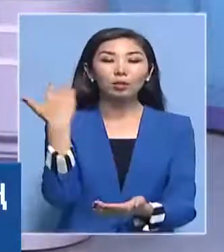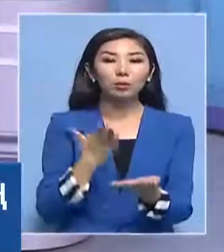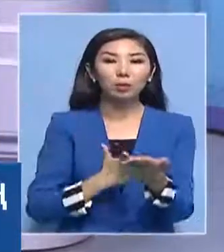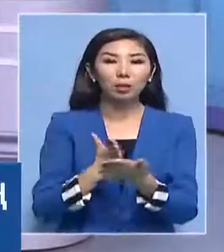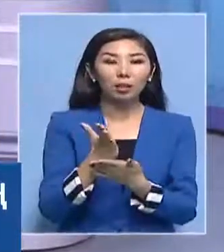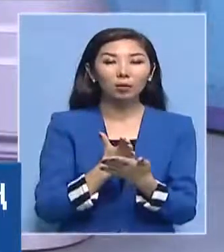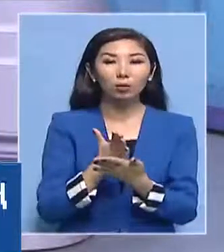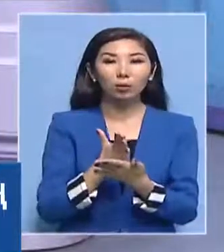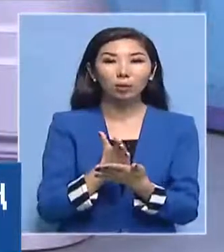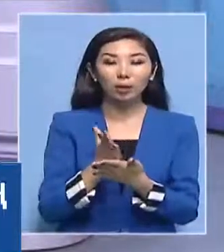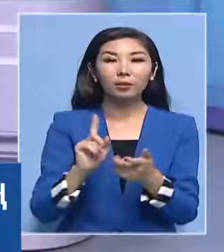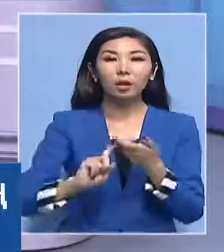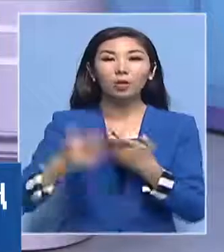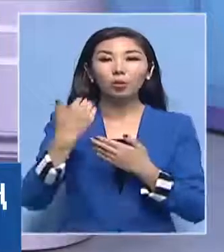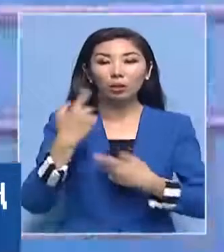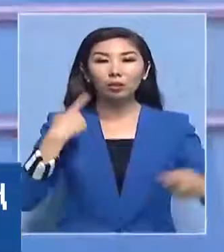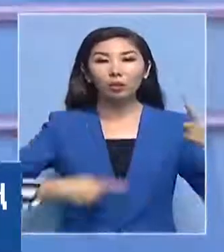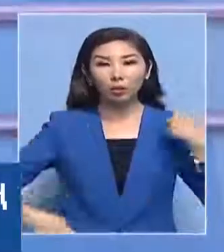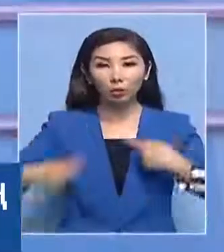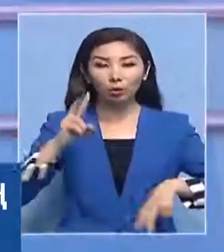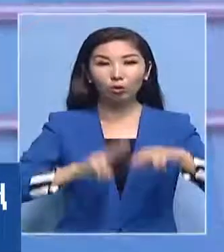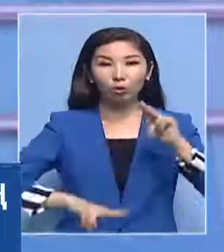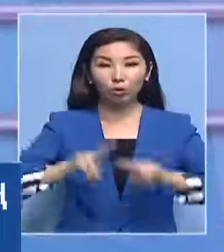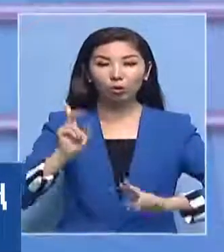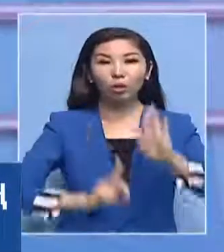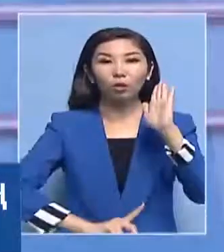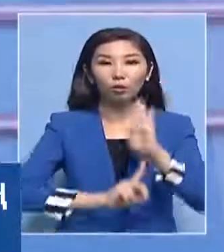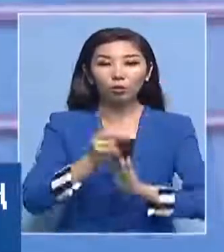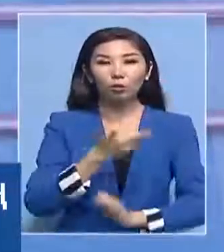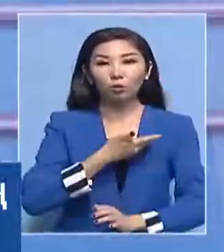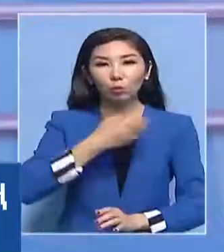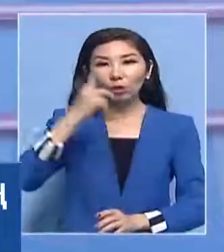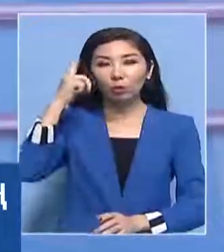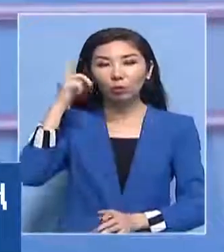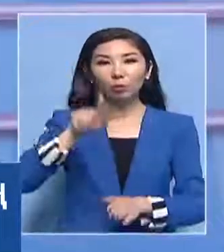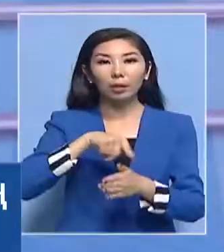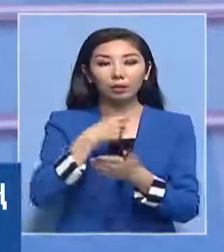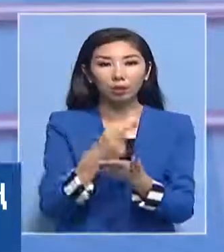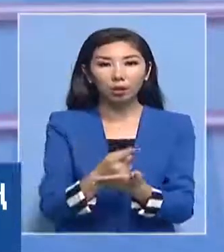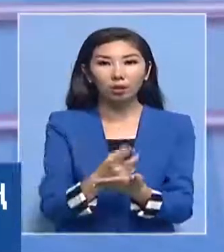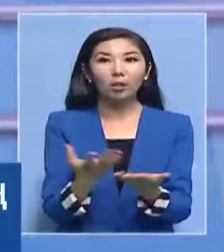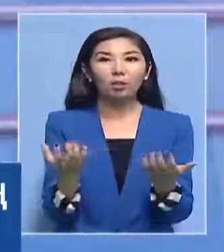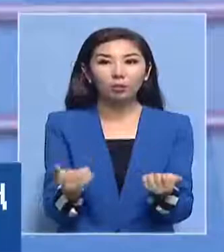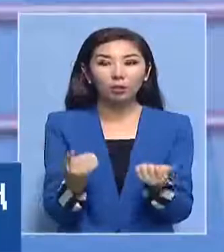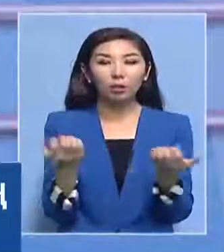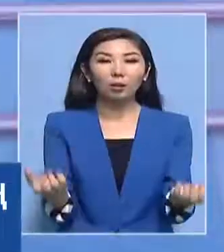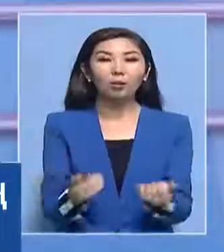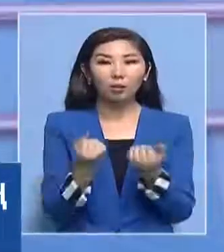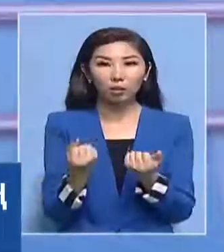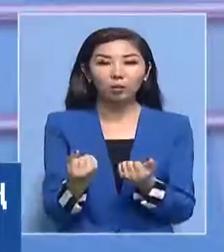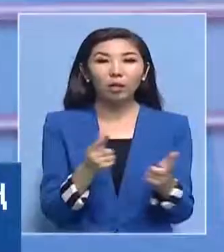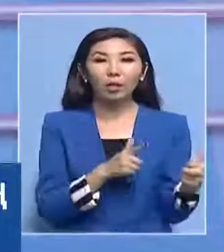қызметкерлері осы орталықты қайта қырылса деген ұсыныс болды. Бәрі осы сұрақтар жаңа қазір біз алып шешуге